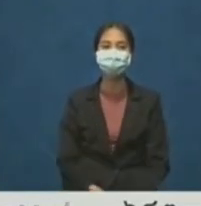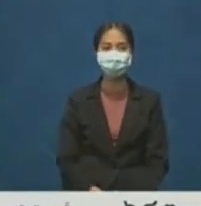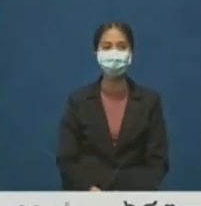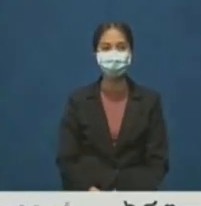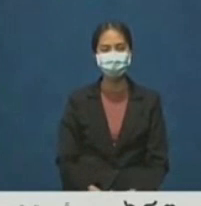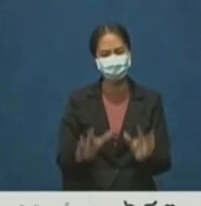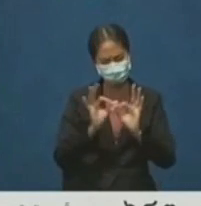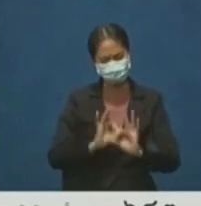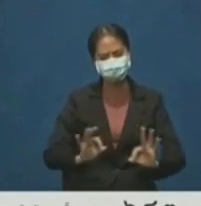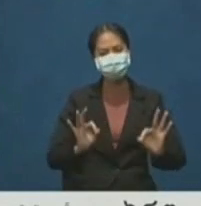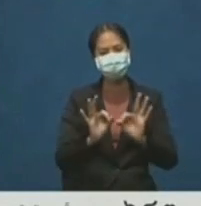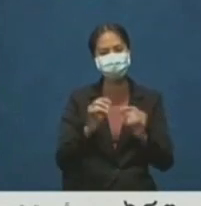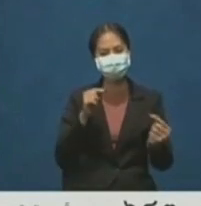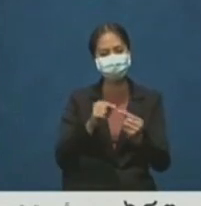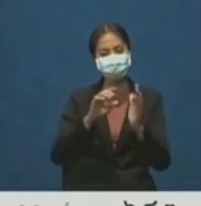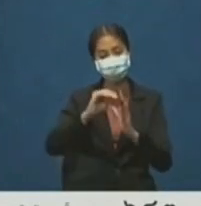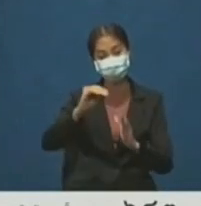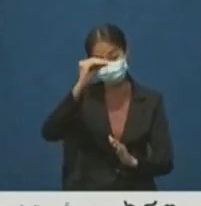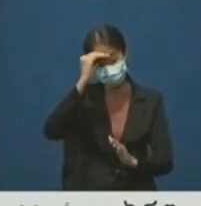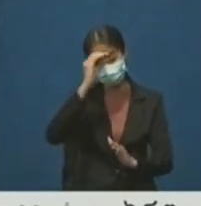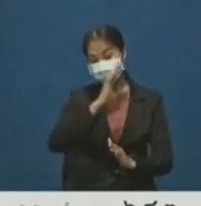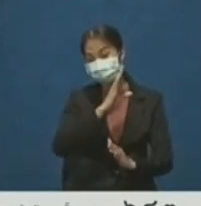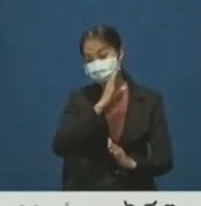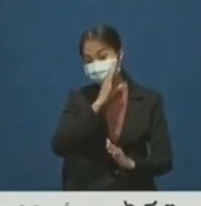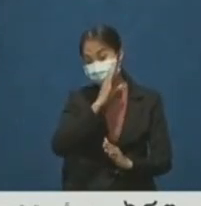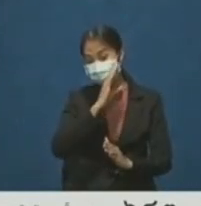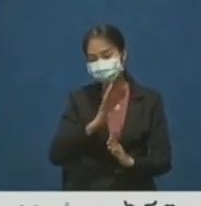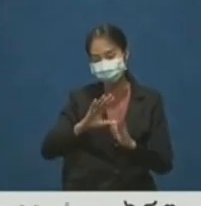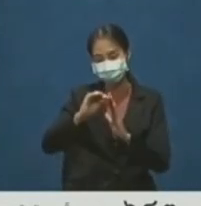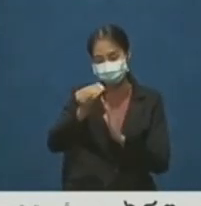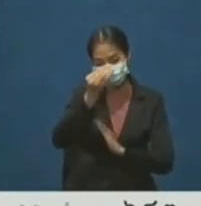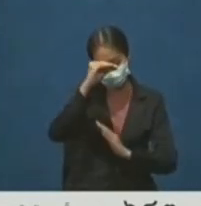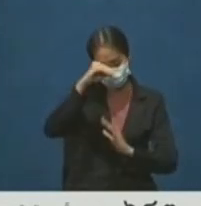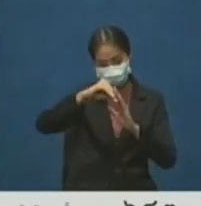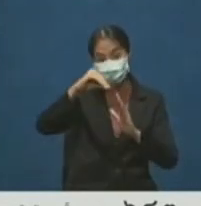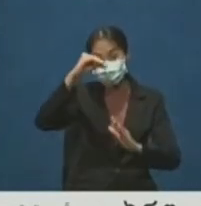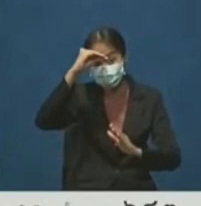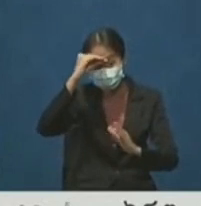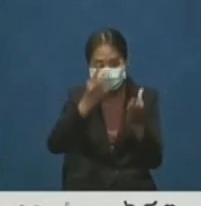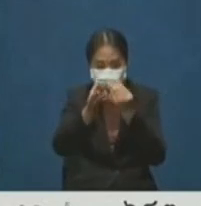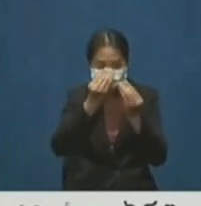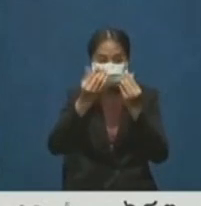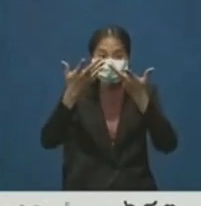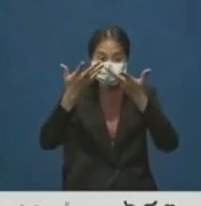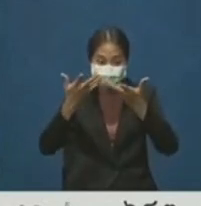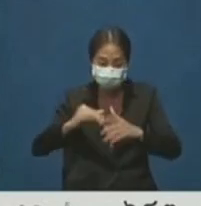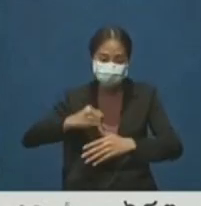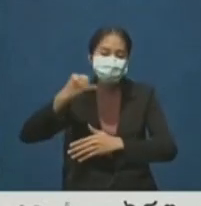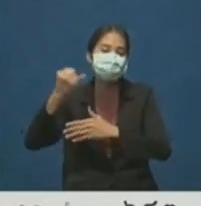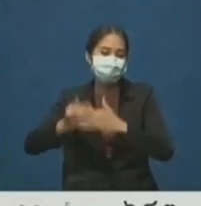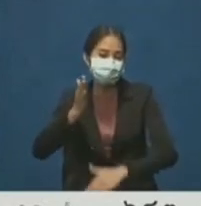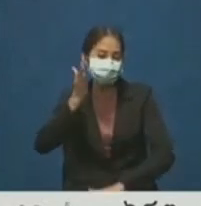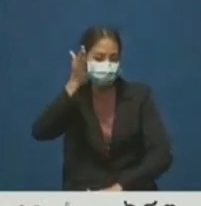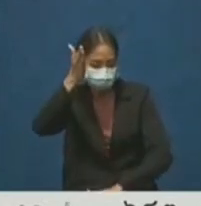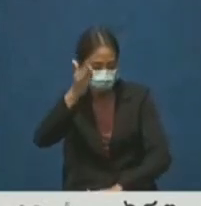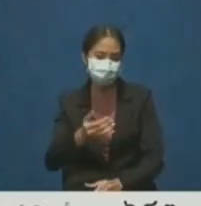นักเรียนและหัวใจใหญ่สำคัญของการศึกษาคือเรียนจบแล้วผู้เรียนมีอาชีพมีงานทำ